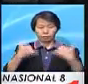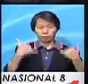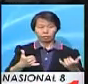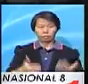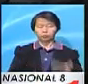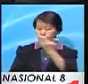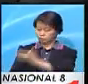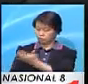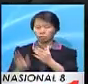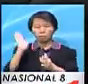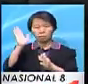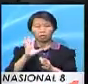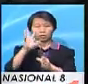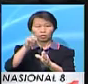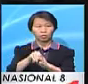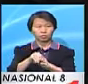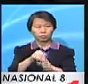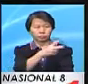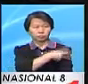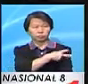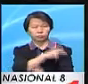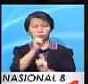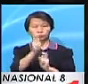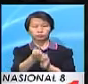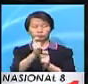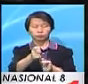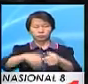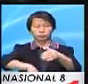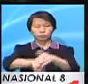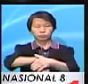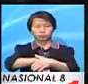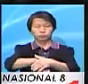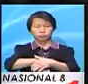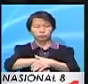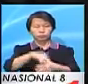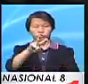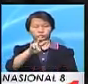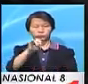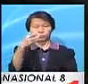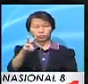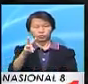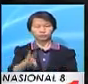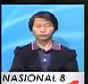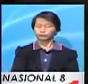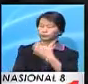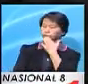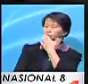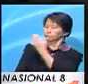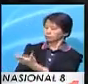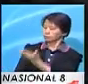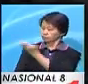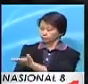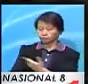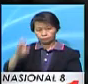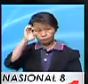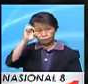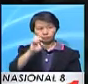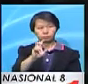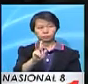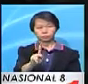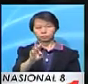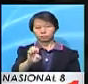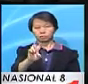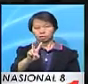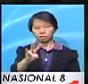juga akan terlibat menyelia bagi Anugerah Bola Sepak Kebangsaan 2016. Terima kasih kepada Saudara Encik Kevin